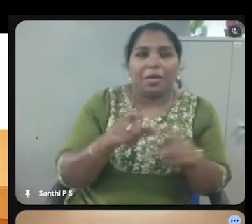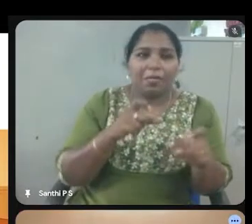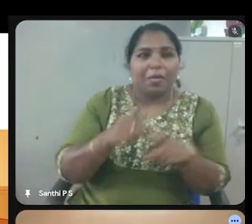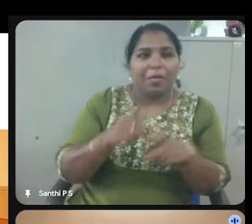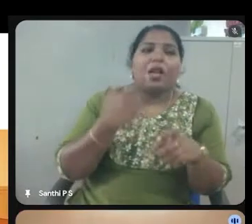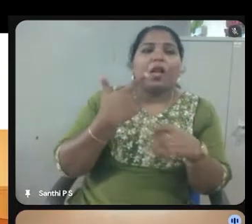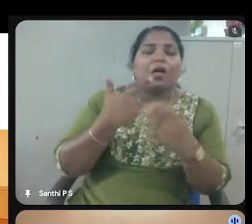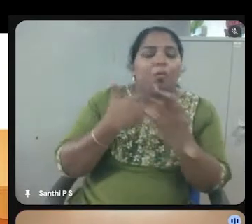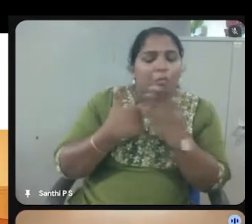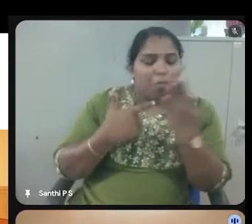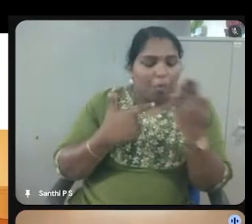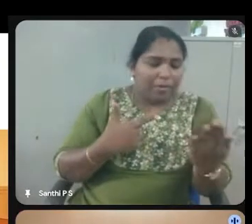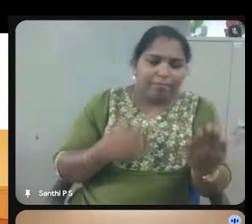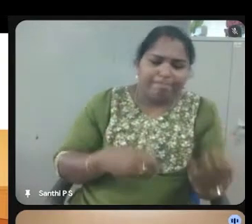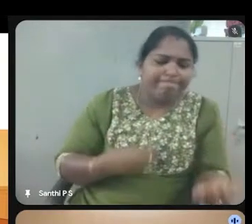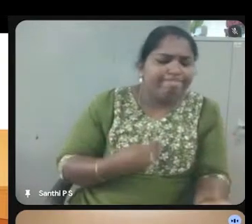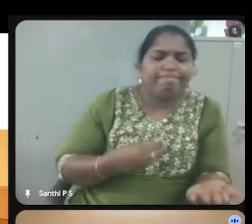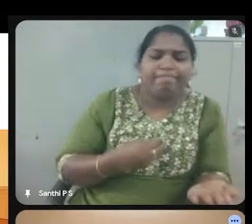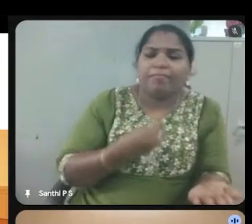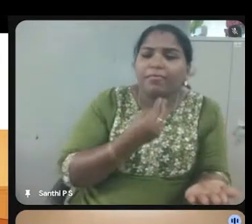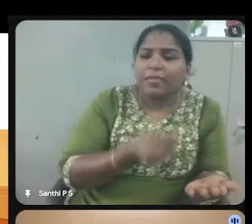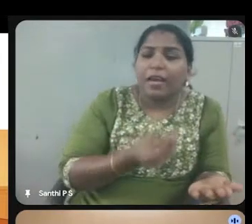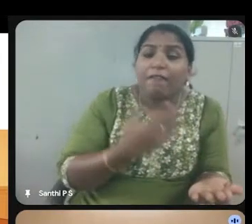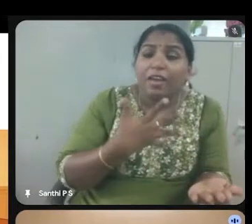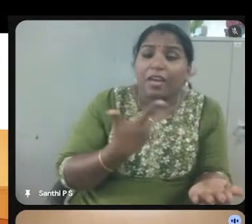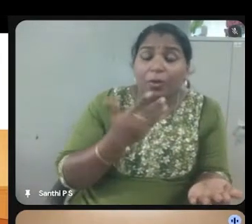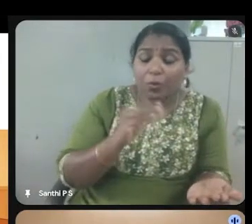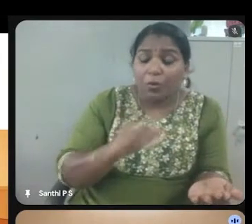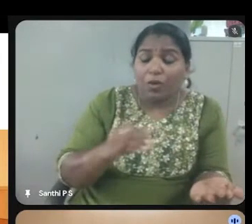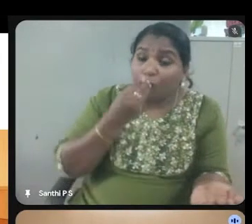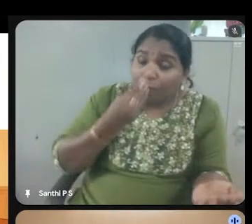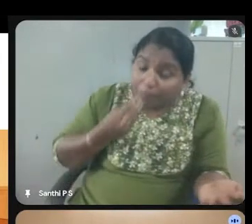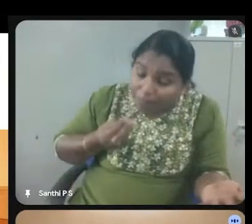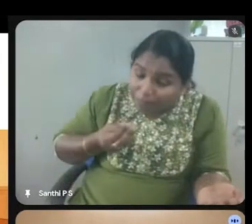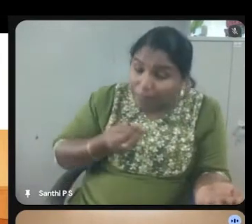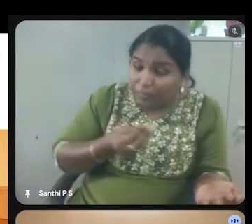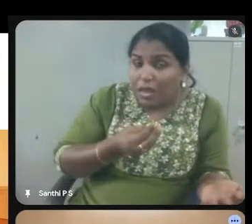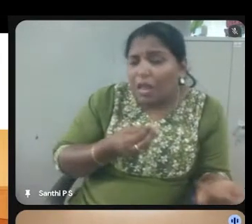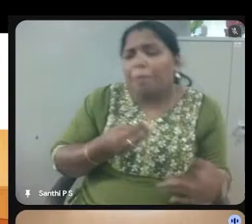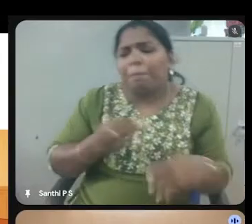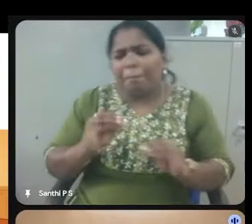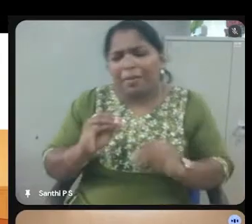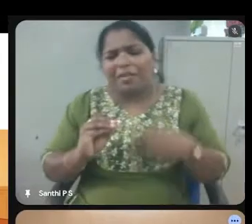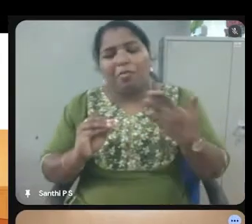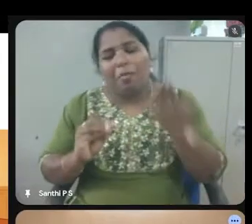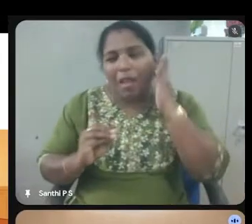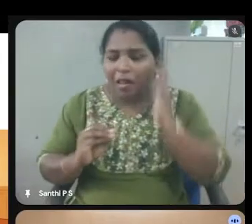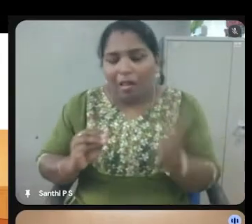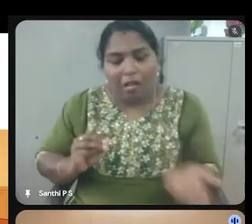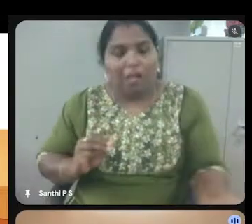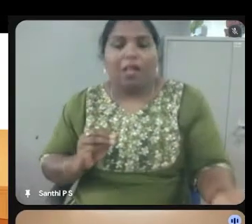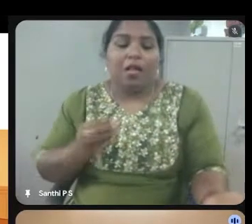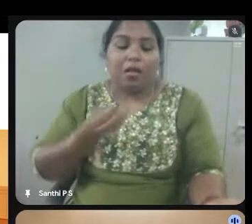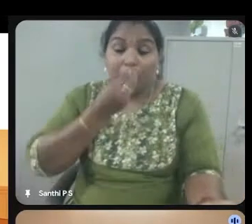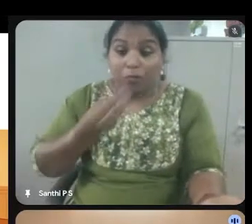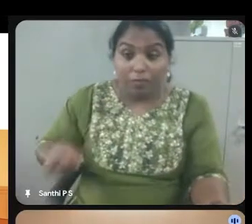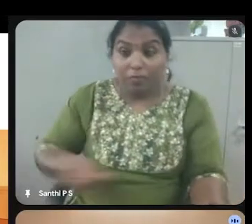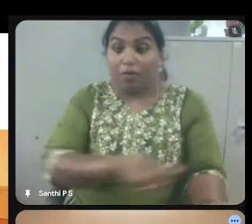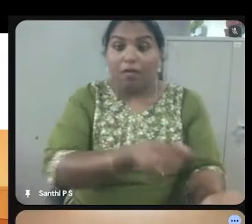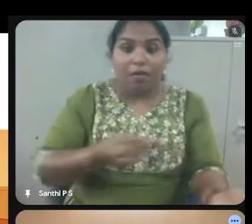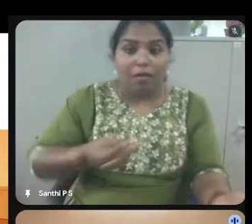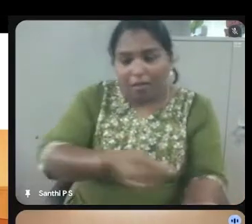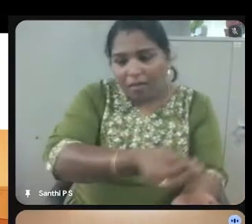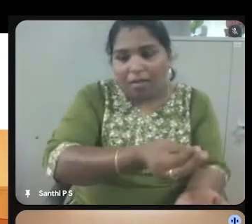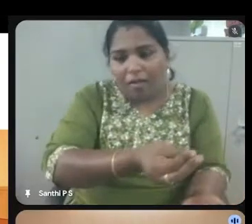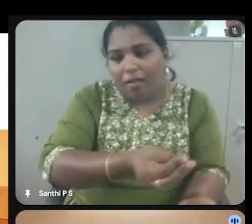കൊടുക്കുന്നത് ഫീഡിങ്ങിന്റെ സമയത്താണ് അല്ലേ? അതായത് കുട്ടിക്ക് ഭക്ഷണം കൊടുക്കുന്ന സമയത്താണ്. അപ്പോൾ അങ്ങനെ യൂസ് ചെയ്യുമ്പോൾ പക്ഷെ